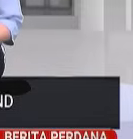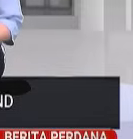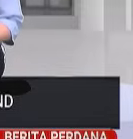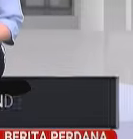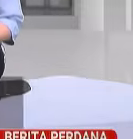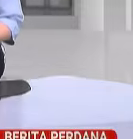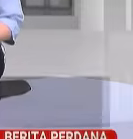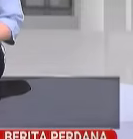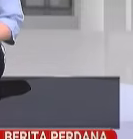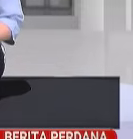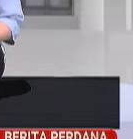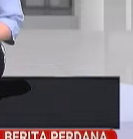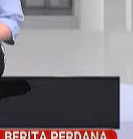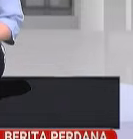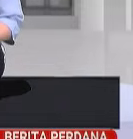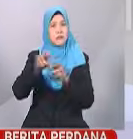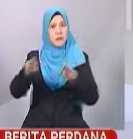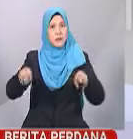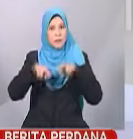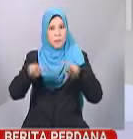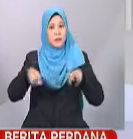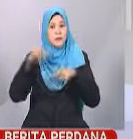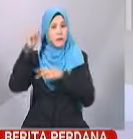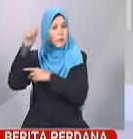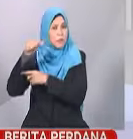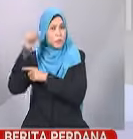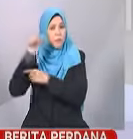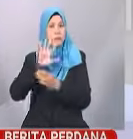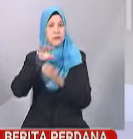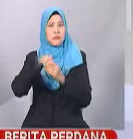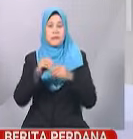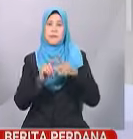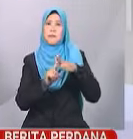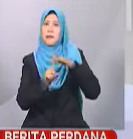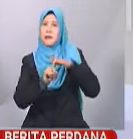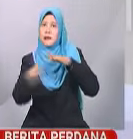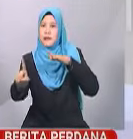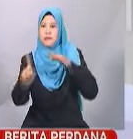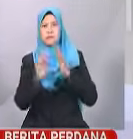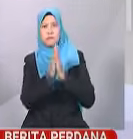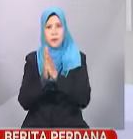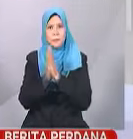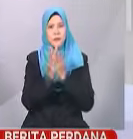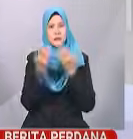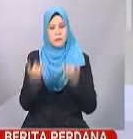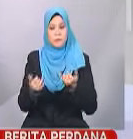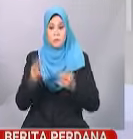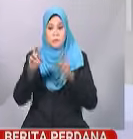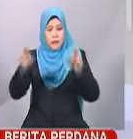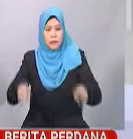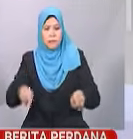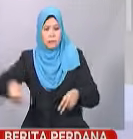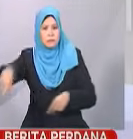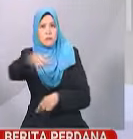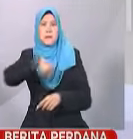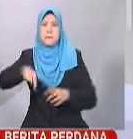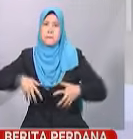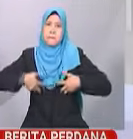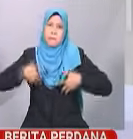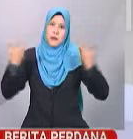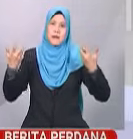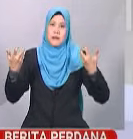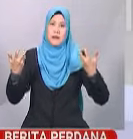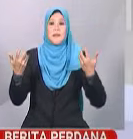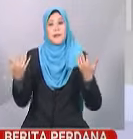video, rakaman audio dan berita di media sosial membabitkan pelarian Rohingya sehingga menimbulkan kemarahan rakyat negara ini. Menteri